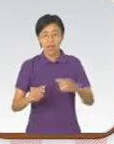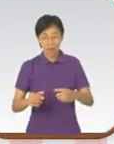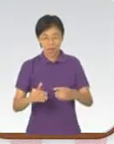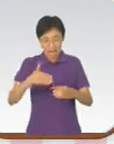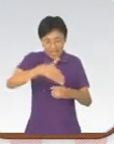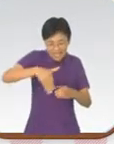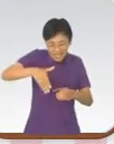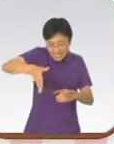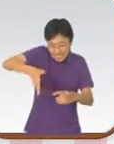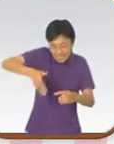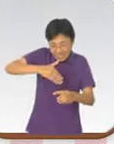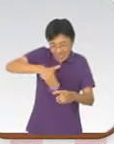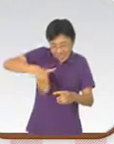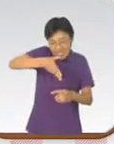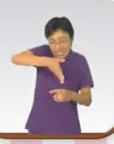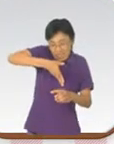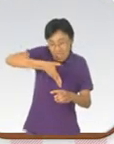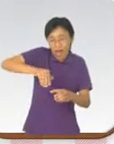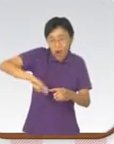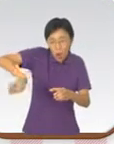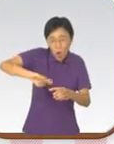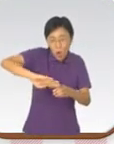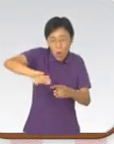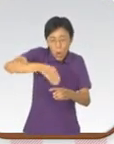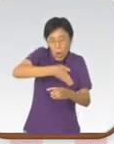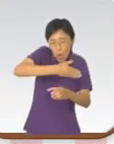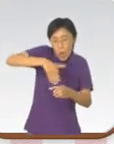าแบบออกอย่าง น ี้ นี่ครับ